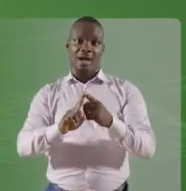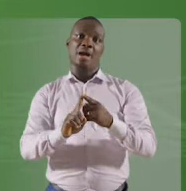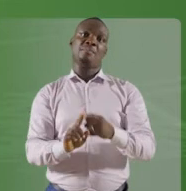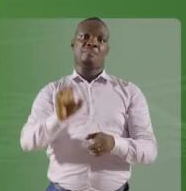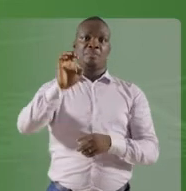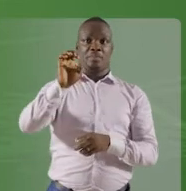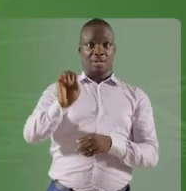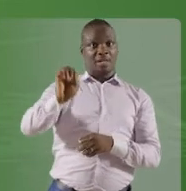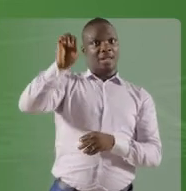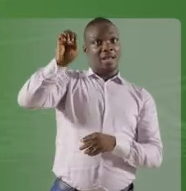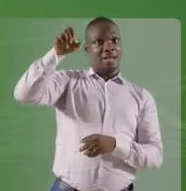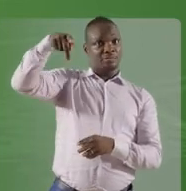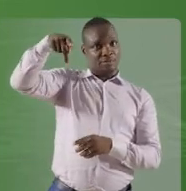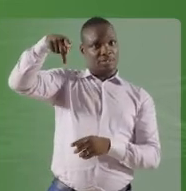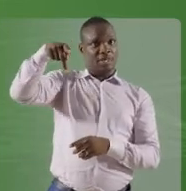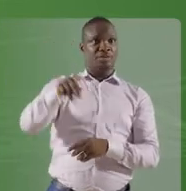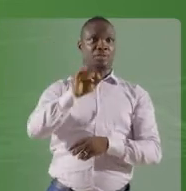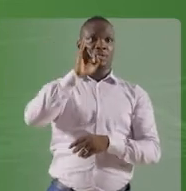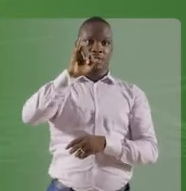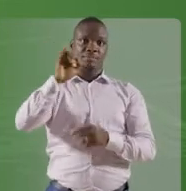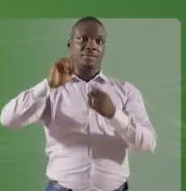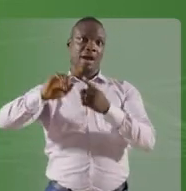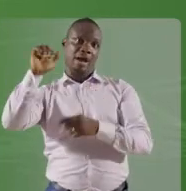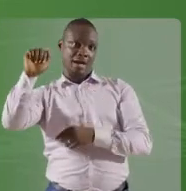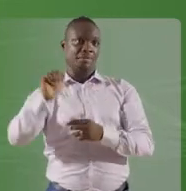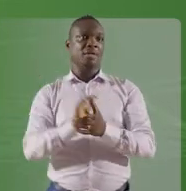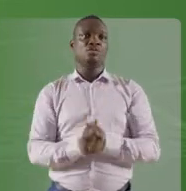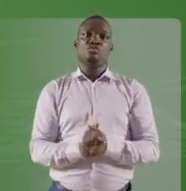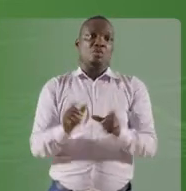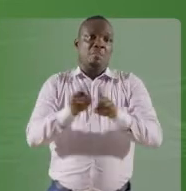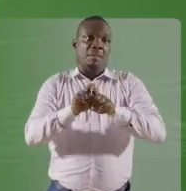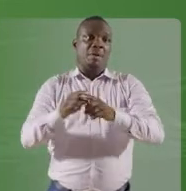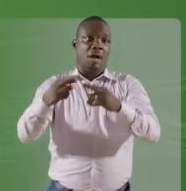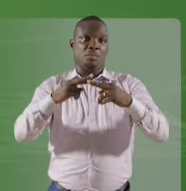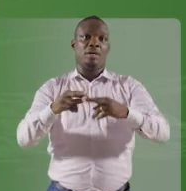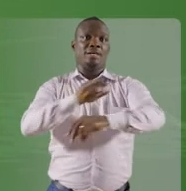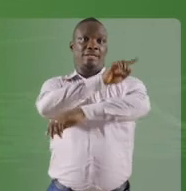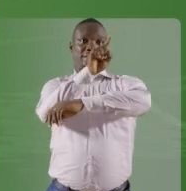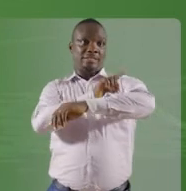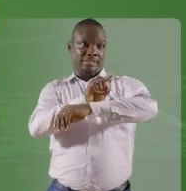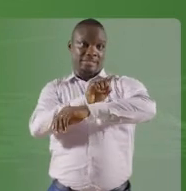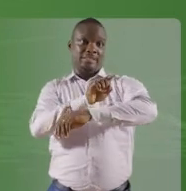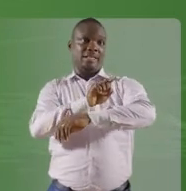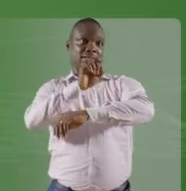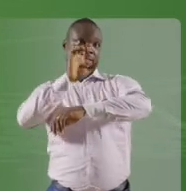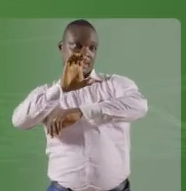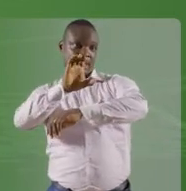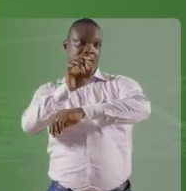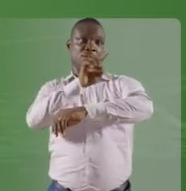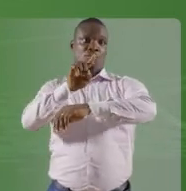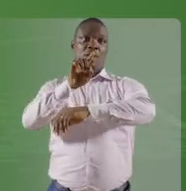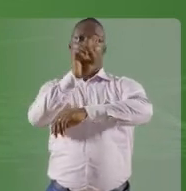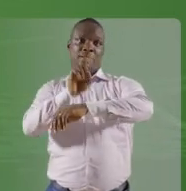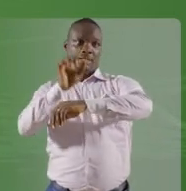I alpha, ou le même rapport va être égal à exponentielle de moins I